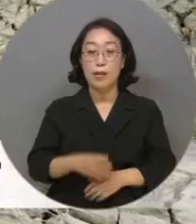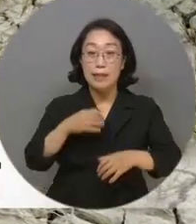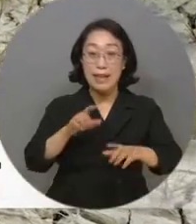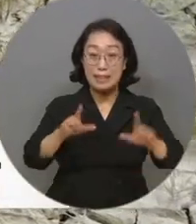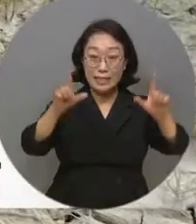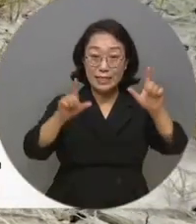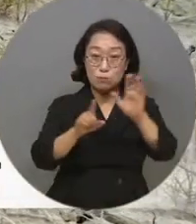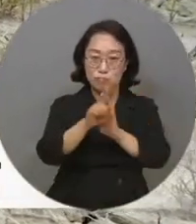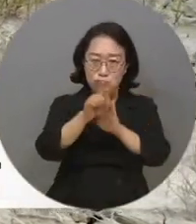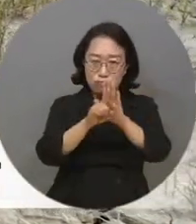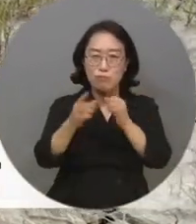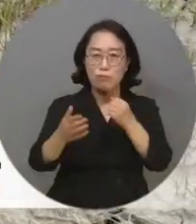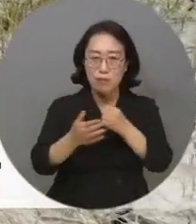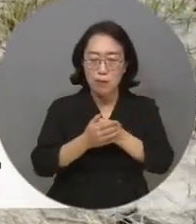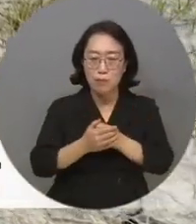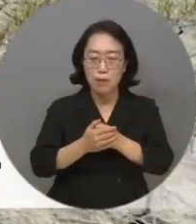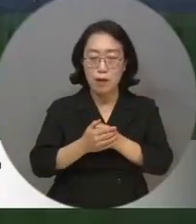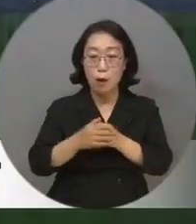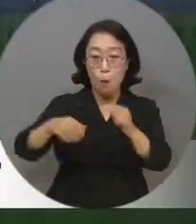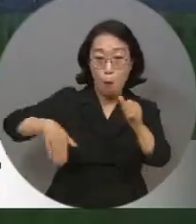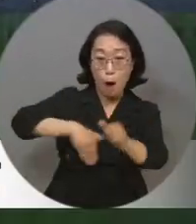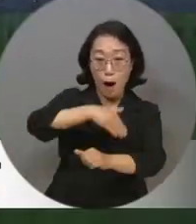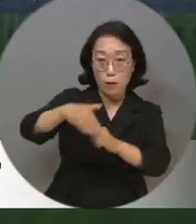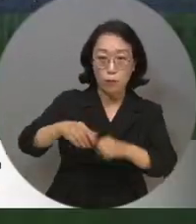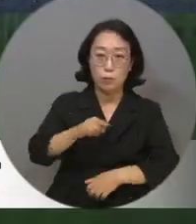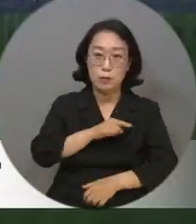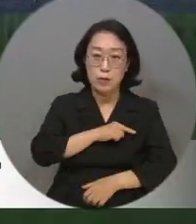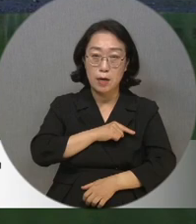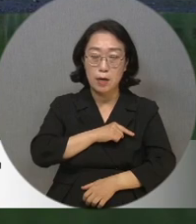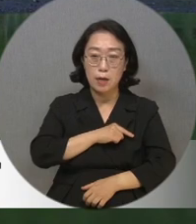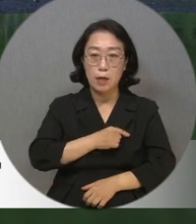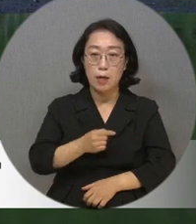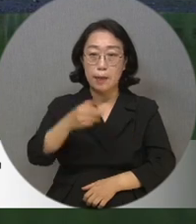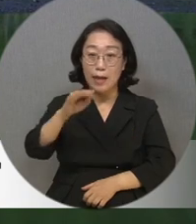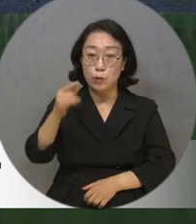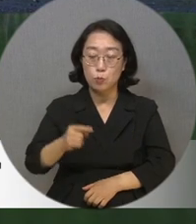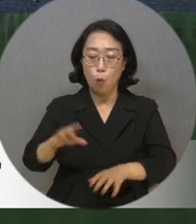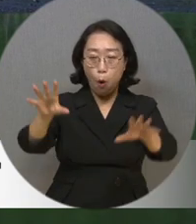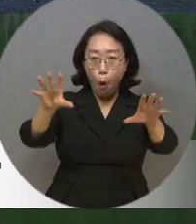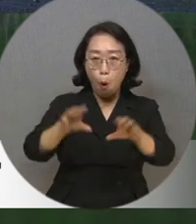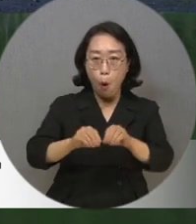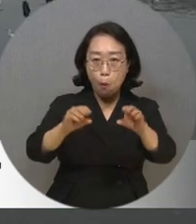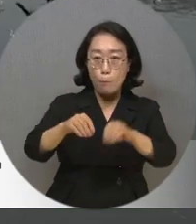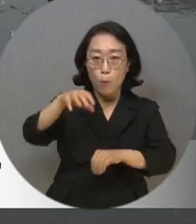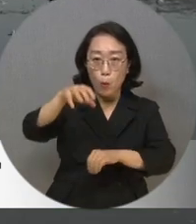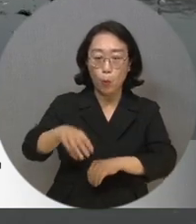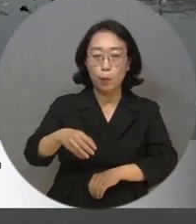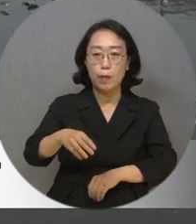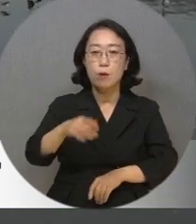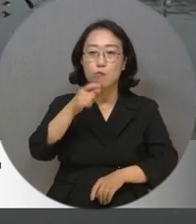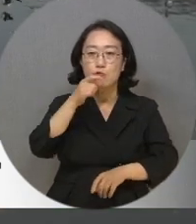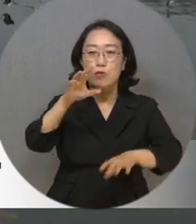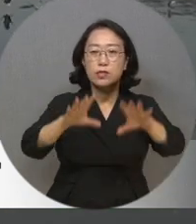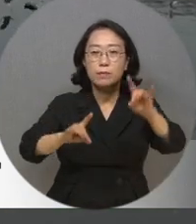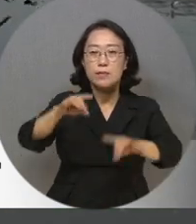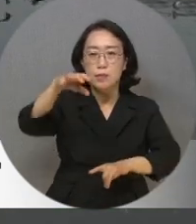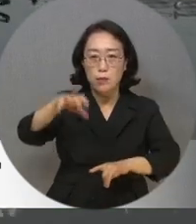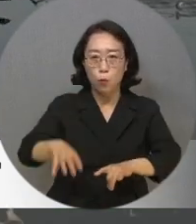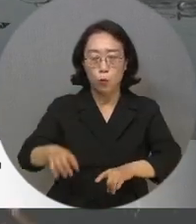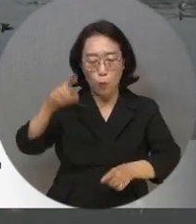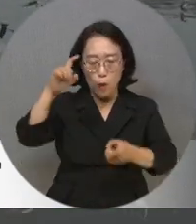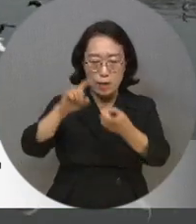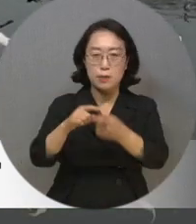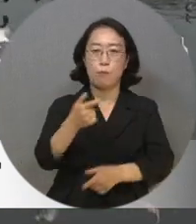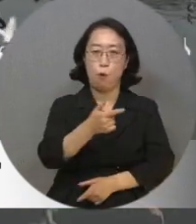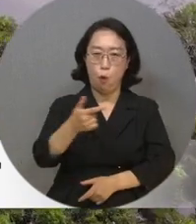속에서 현존하는 자연환경 가운데 최고의 탄소 흡수원으로 꼽히는 습지에 대해 세계적인 관심이 높아져가고